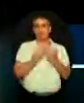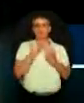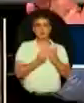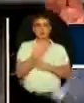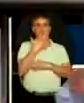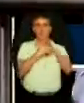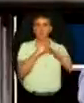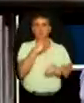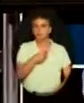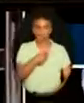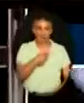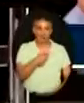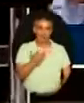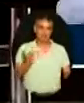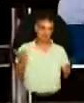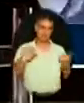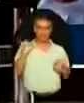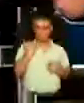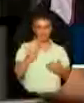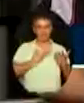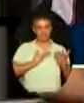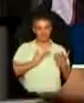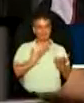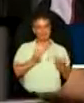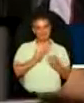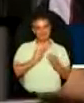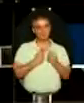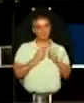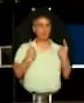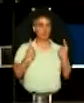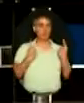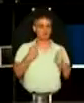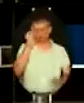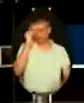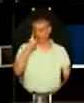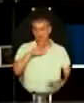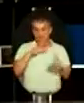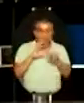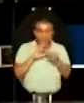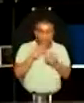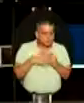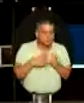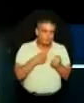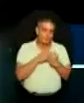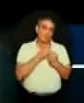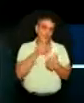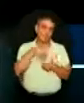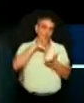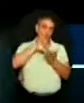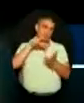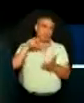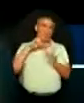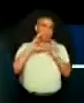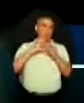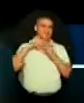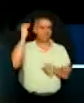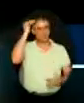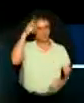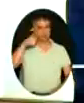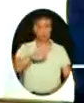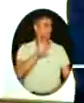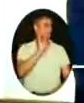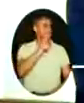ישראל את החיזבאללה. בסדר, כל פעם אתה מקבל משהו אחר, זה להזכיר. הכל קשור בסוף עכשיו למאבק על חדר, אבל לא משנה. עוד משפט אחד לך. צריך פה